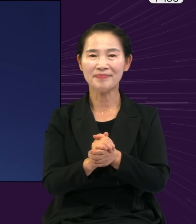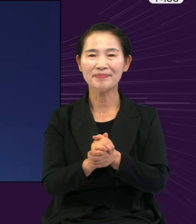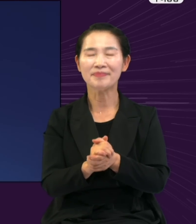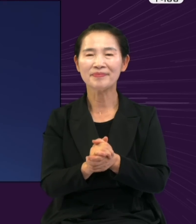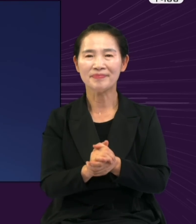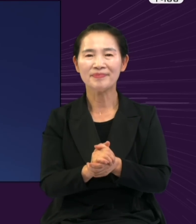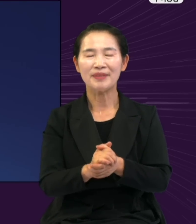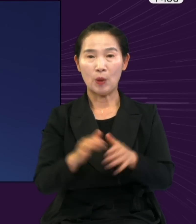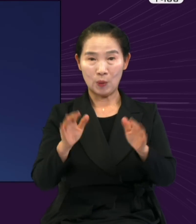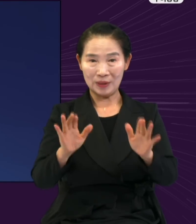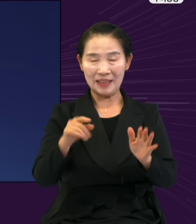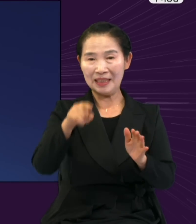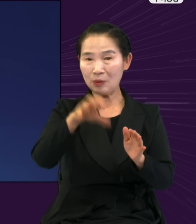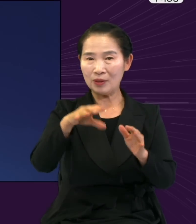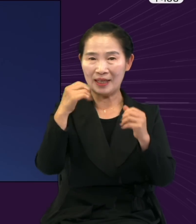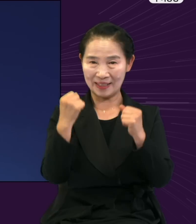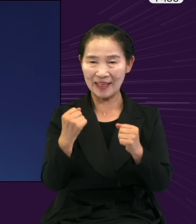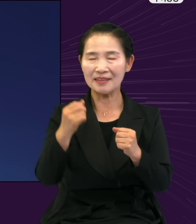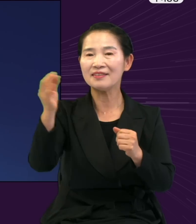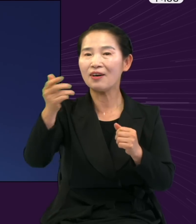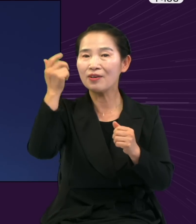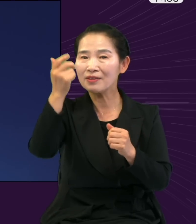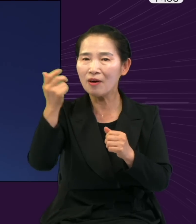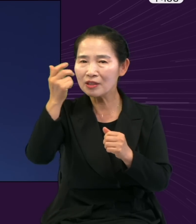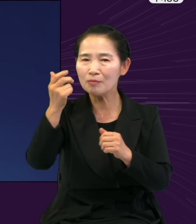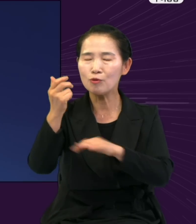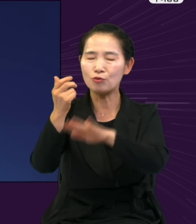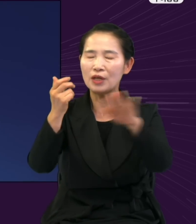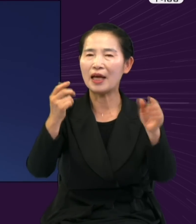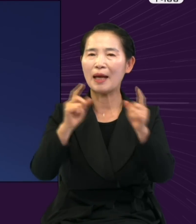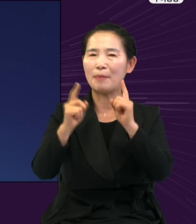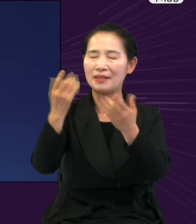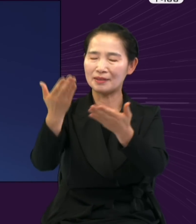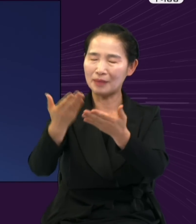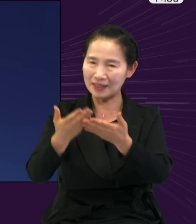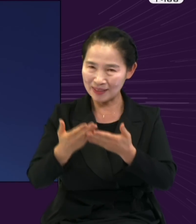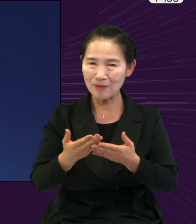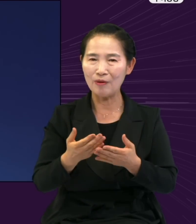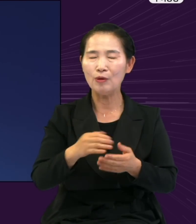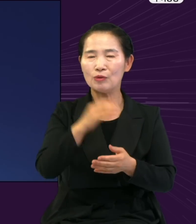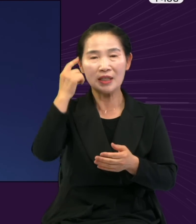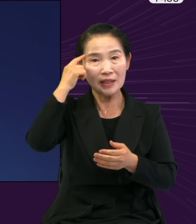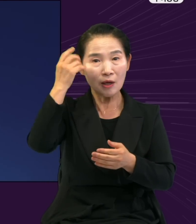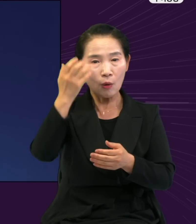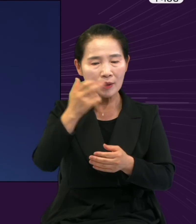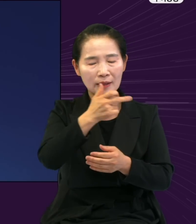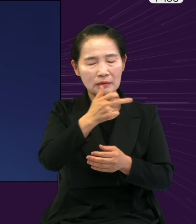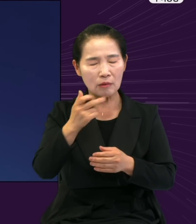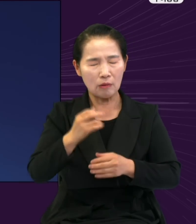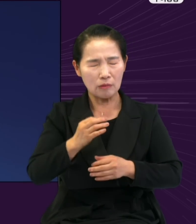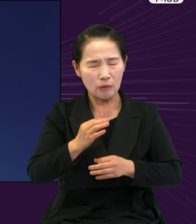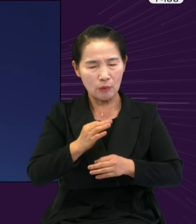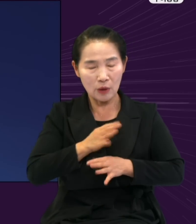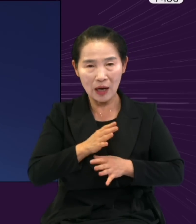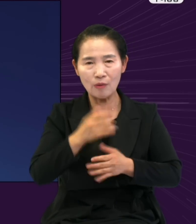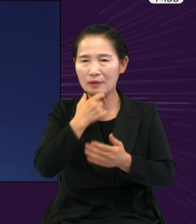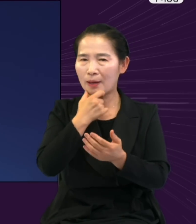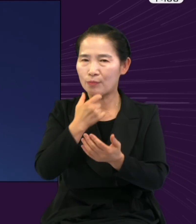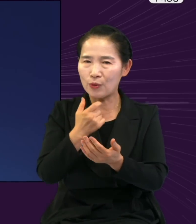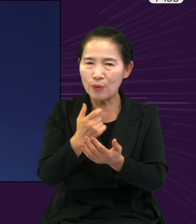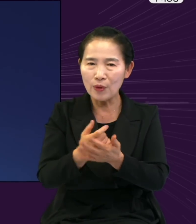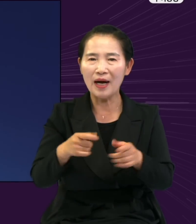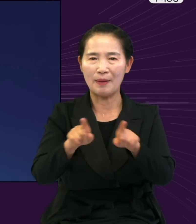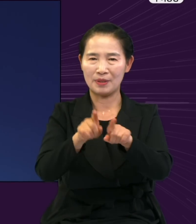오늘 이곳에 계신 성령님, 우리에게 말씀하시고 우리 영혼에 크고 놀라우신 감동으로 함께하여